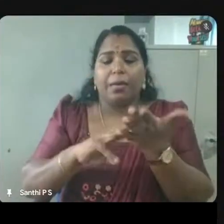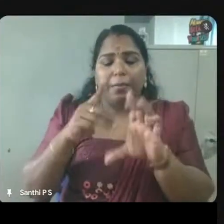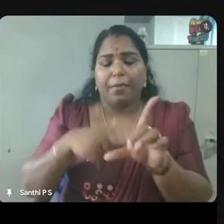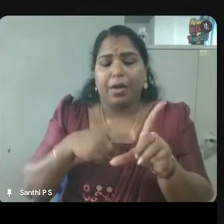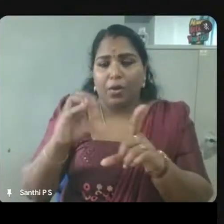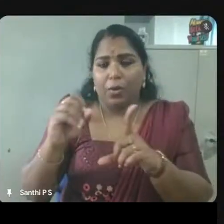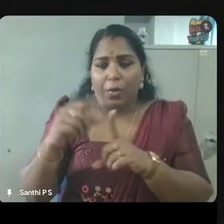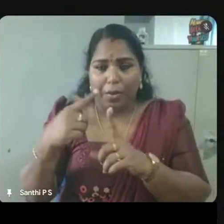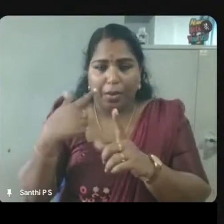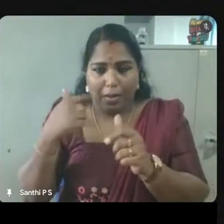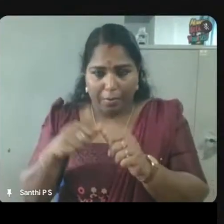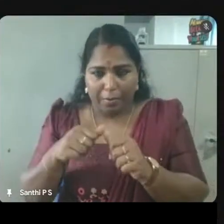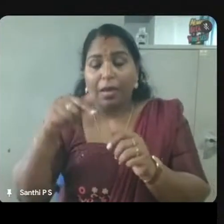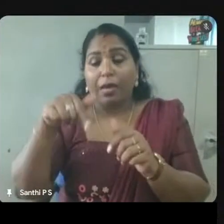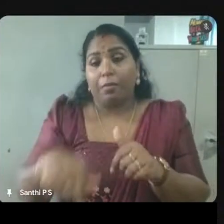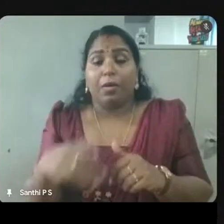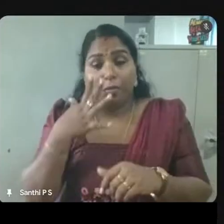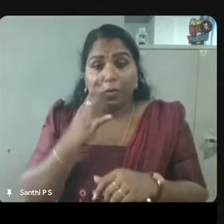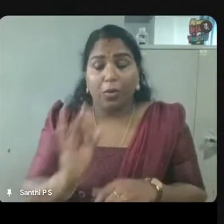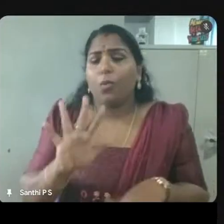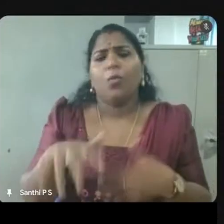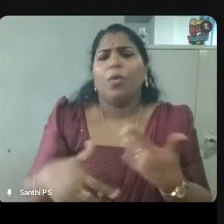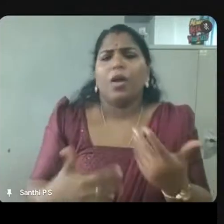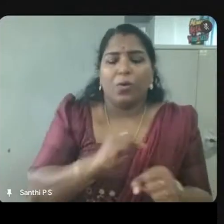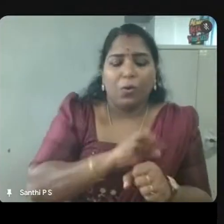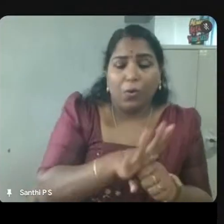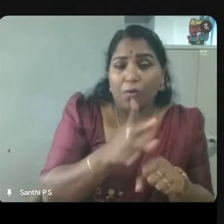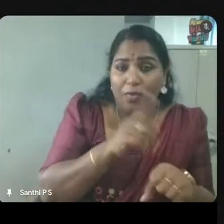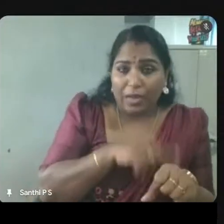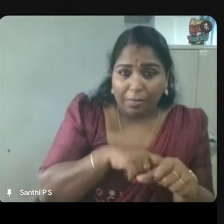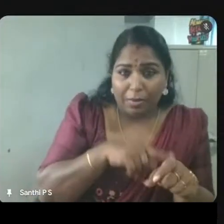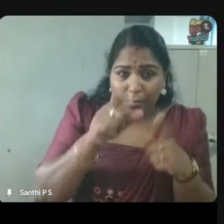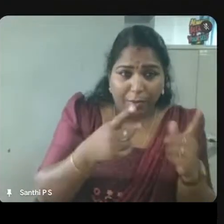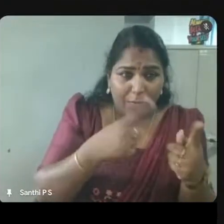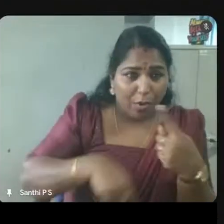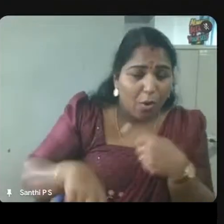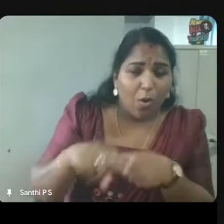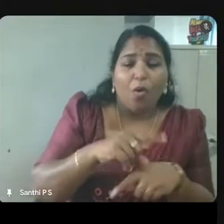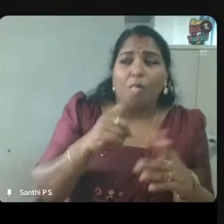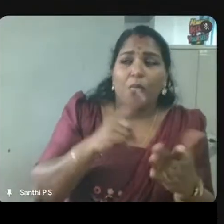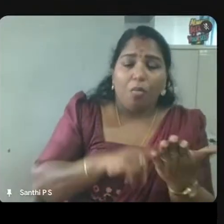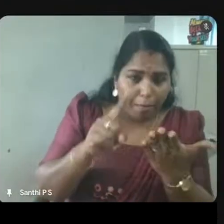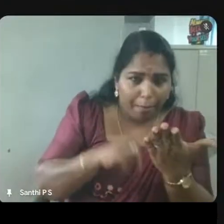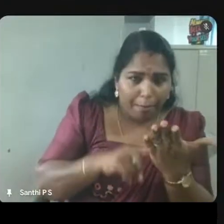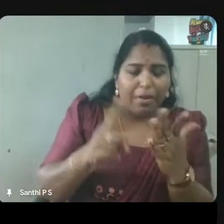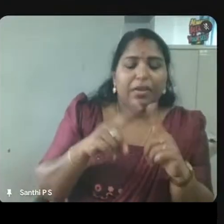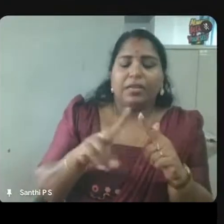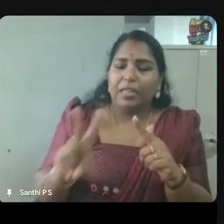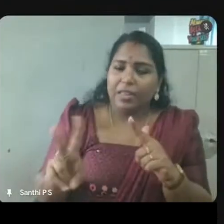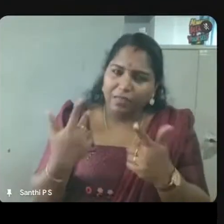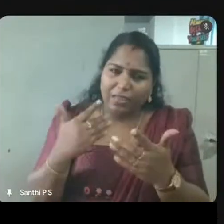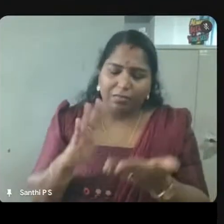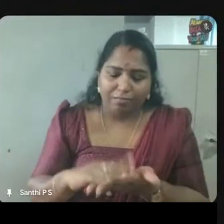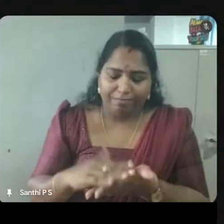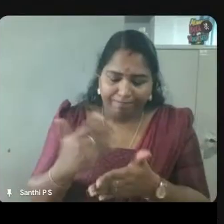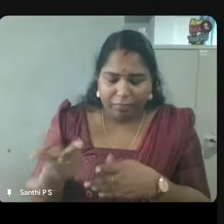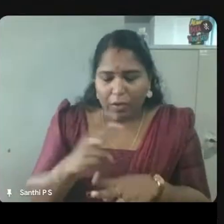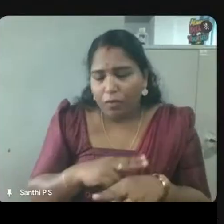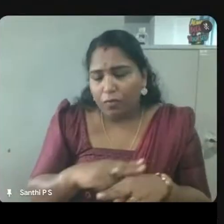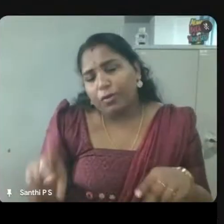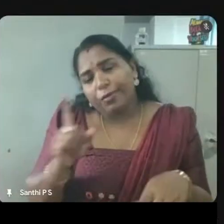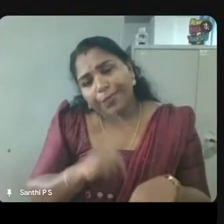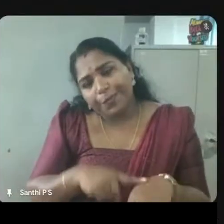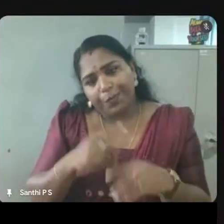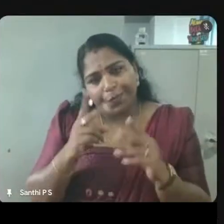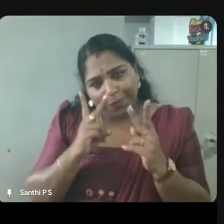കോവിഡ് സമയത്ത് നമ്മളെല്ലാവരും മൊബൈല്, കമ്പ്യൂട്ടർ, ടാബ് ഇതിനെ ആശ്രയിച്ചായിരുന്നു നമ്മുടെ പഠിത്തം, നമ്മുടെ വർക്ക് എല്ലാം. നമ്മൾ ഇൻഡോർ